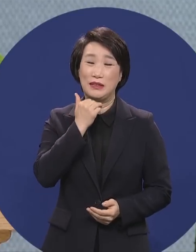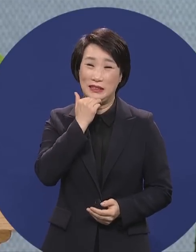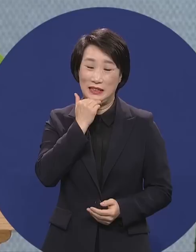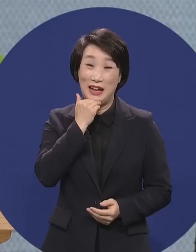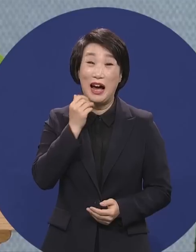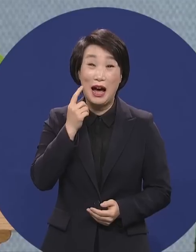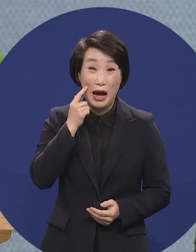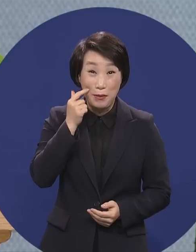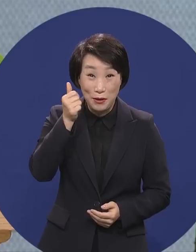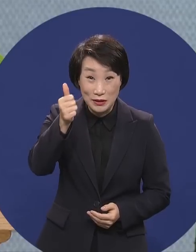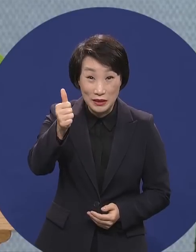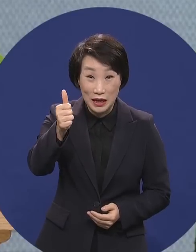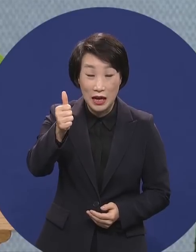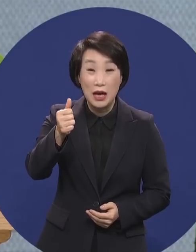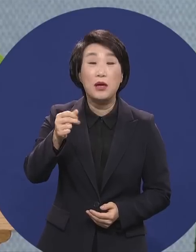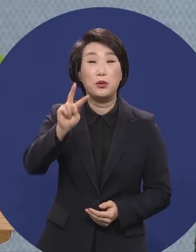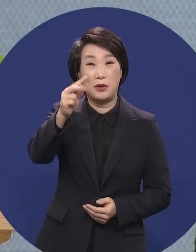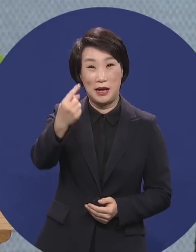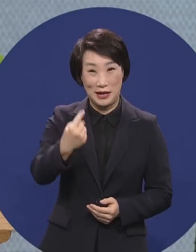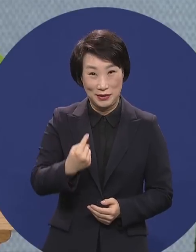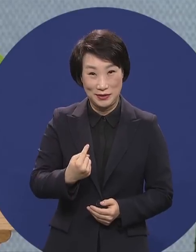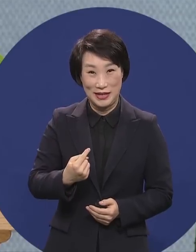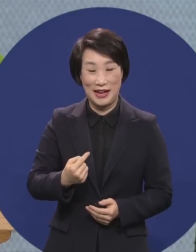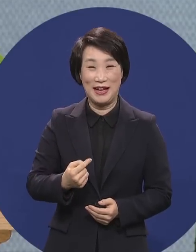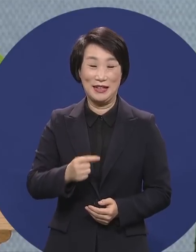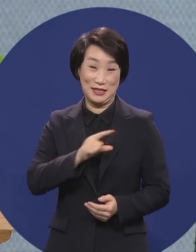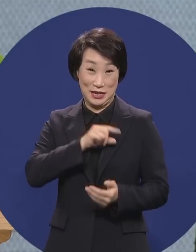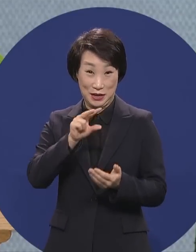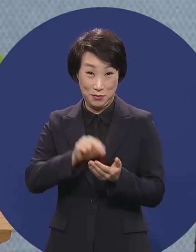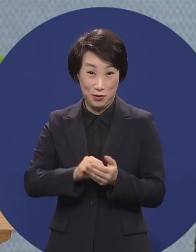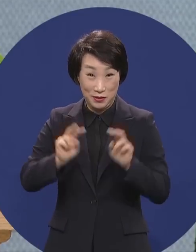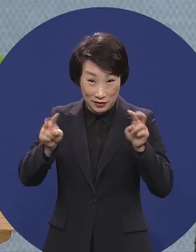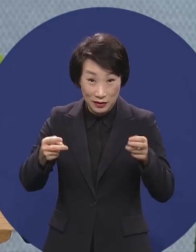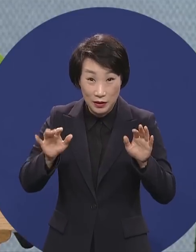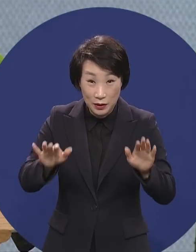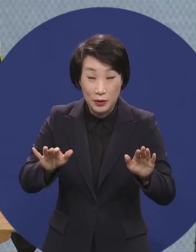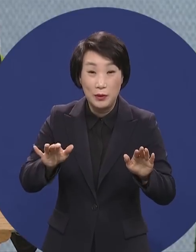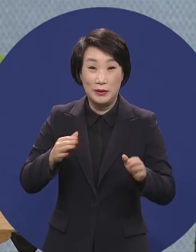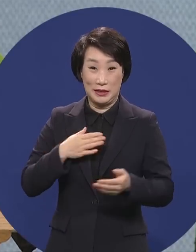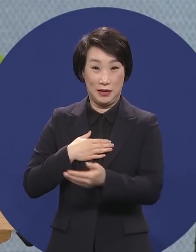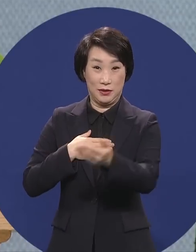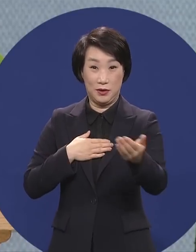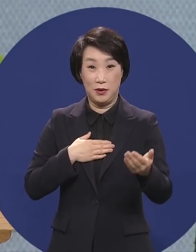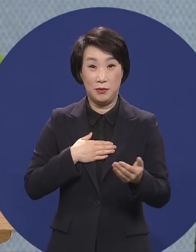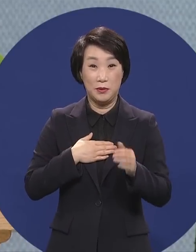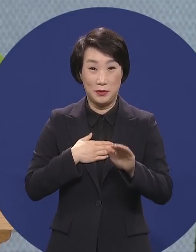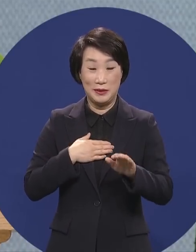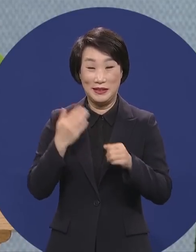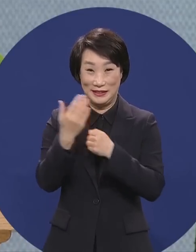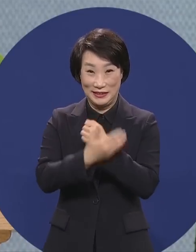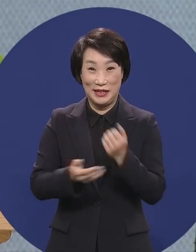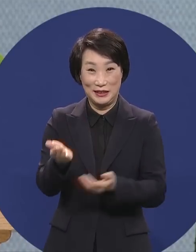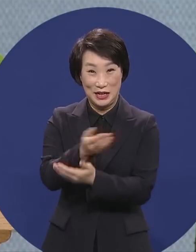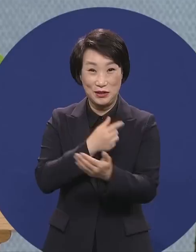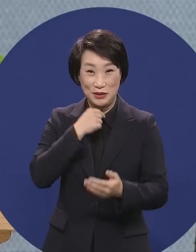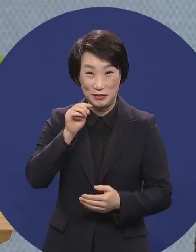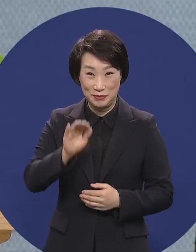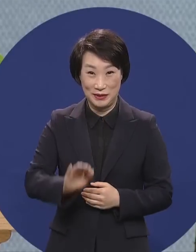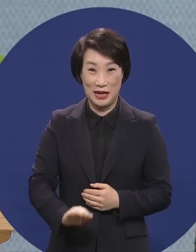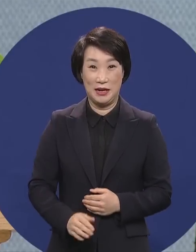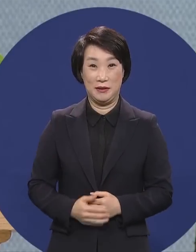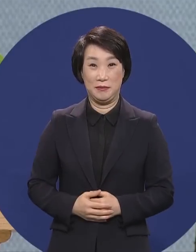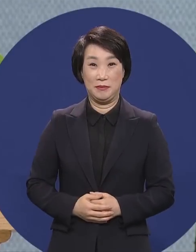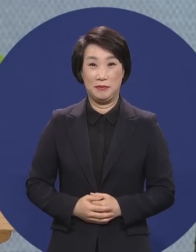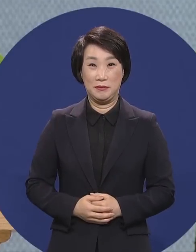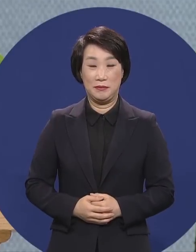기다리시는 아버지께로 돌아가자, 이와 같은 제목으로 은혜를 나누고자